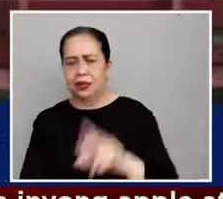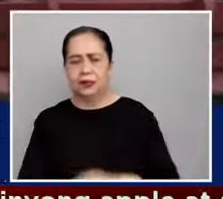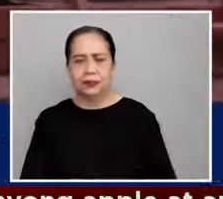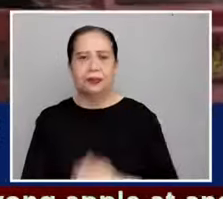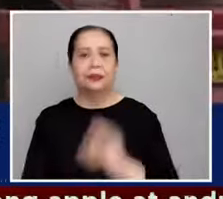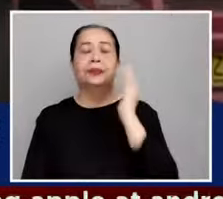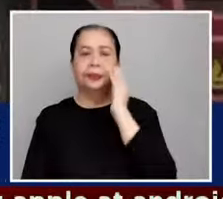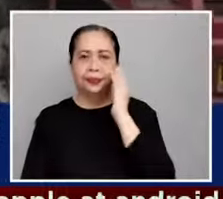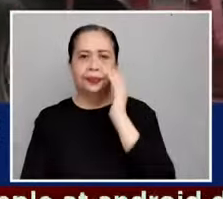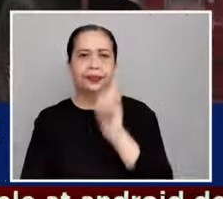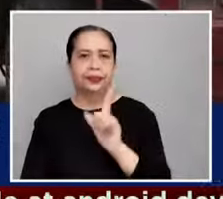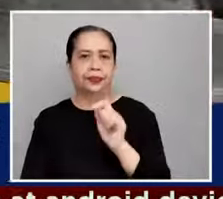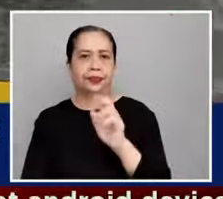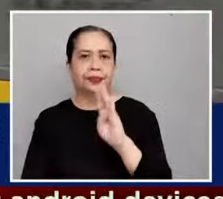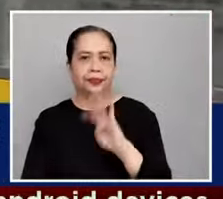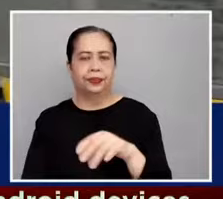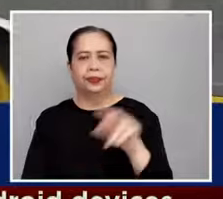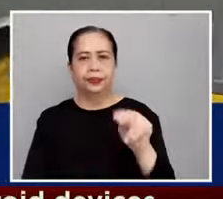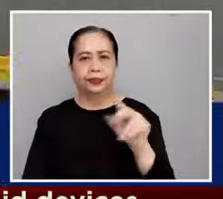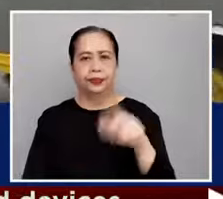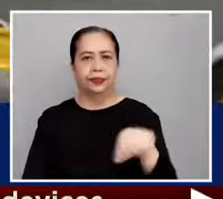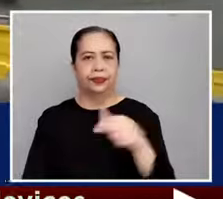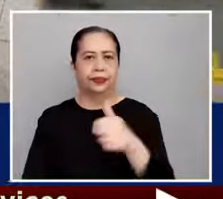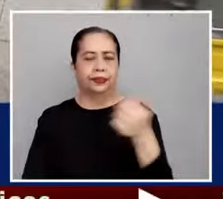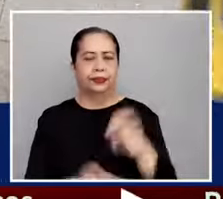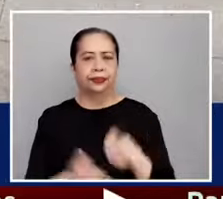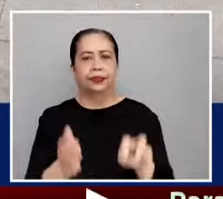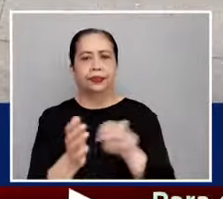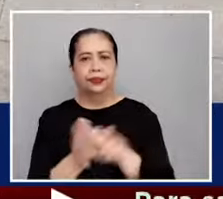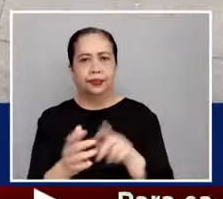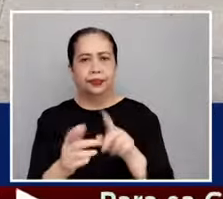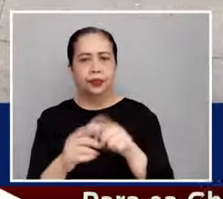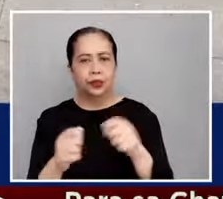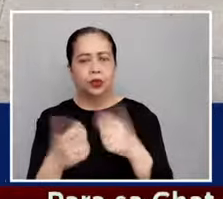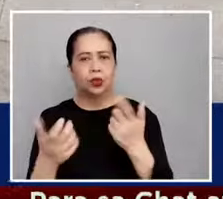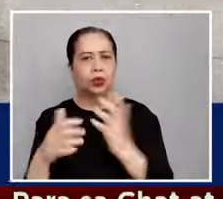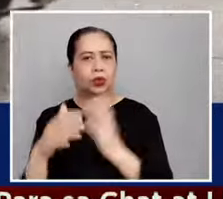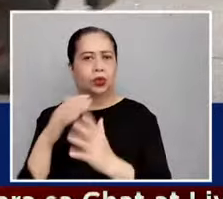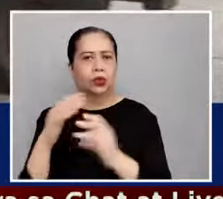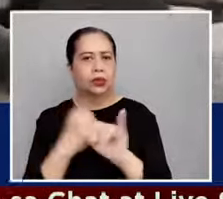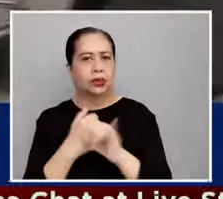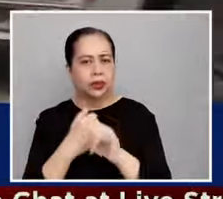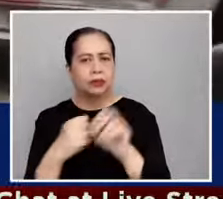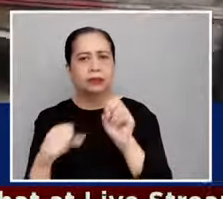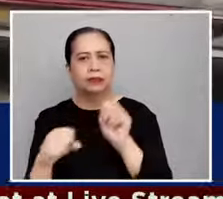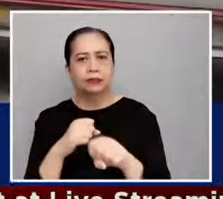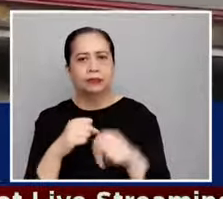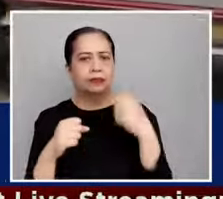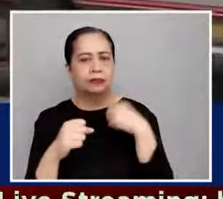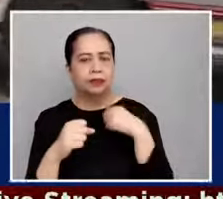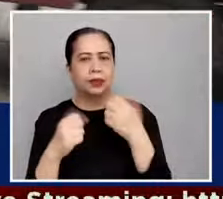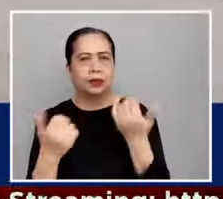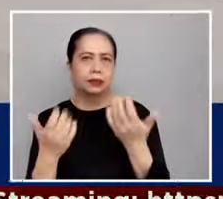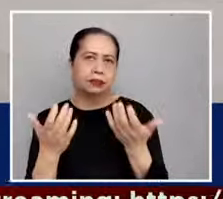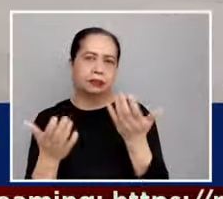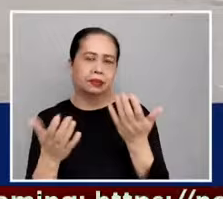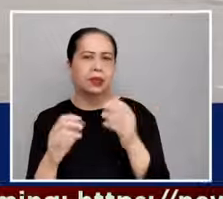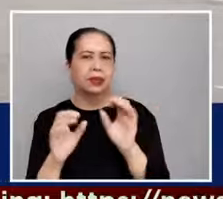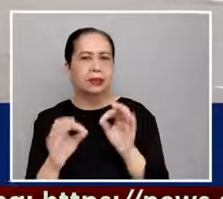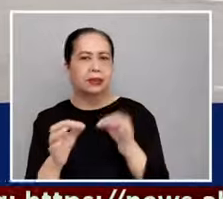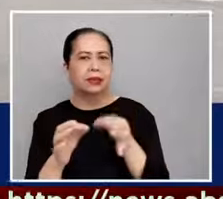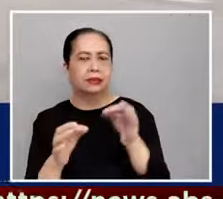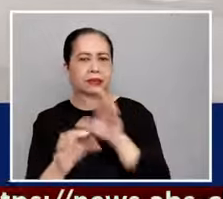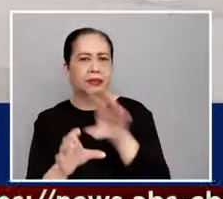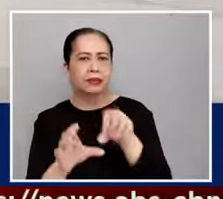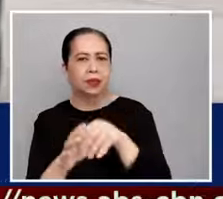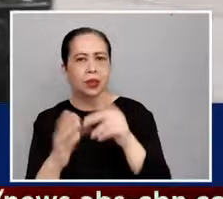ng LTFRB ang pangangailangan ng iba pang pasahero sa mga tumatangkilik ng jeep, kaya hindi pa naaalis ang posibilidad na maisama rin